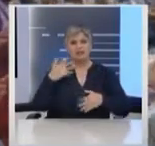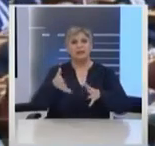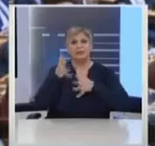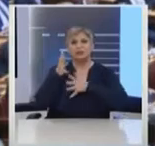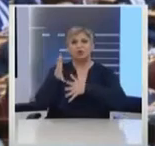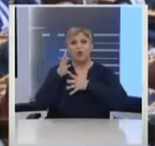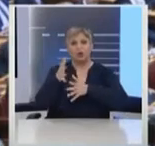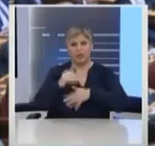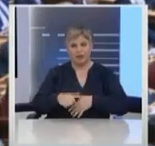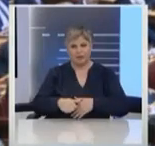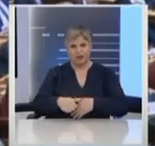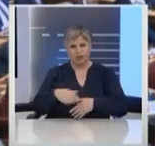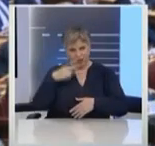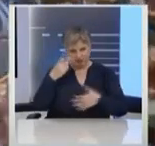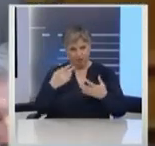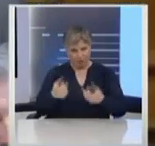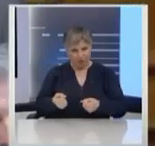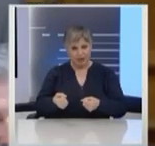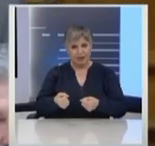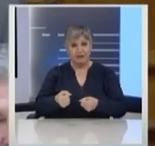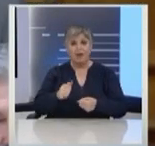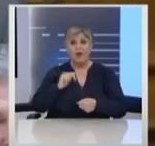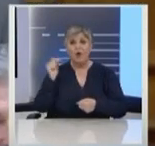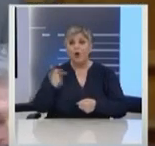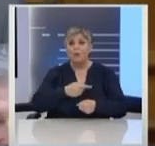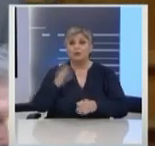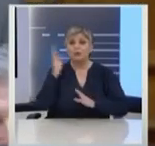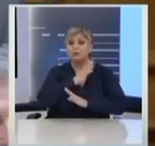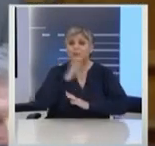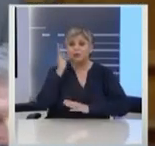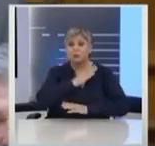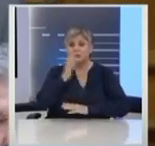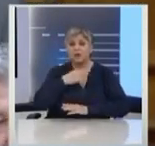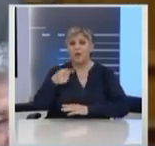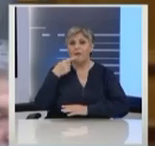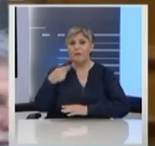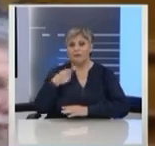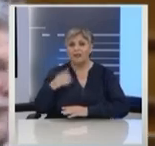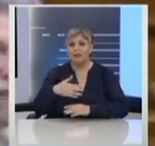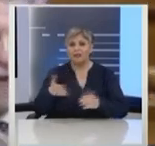ψηφίζετε και να μην ψηφίζετε, δεν έχετε όμως δικαίωμα να τους εξευτιλίζετε και να τους υβρίζετε.